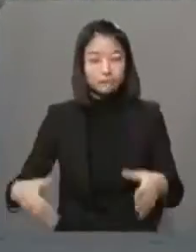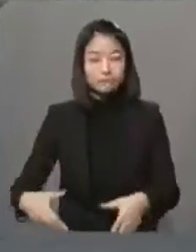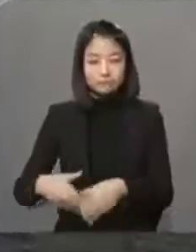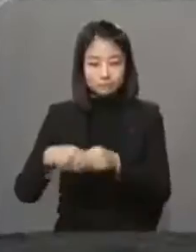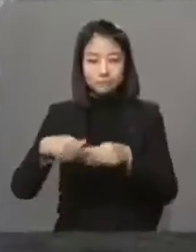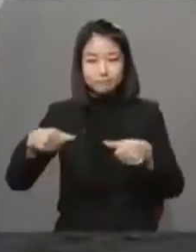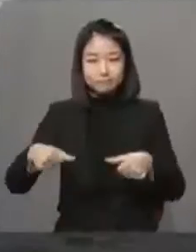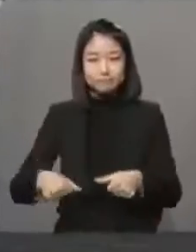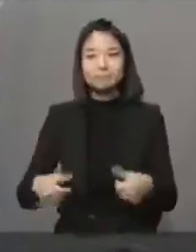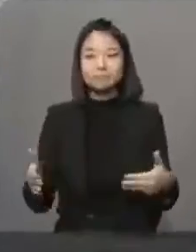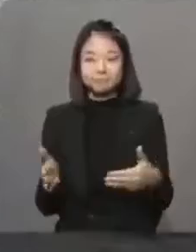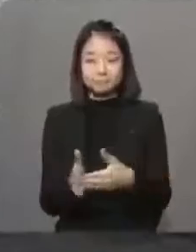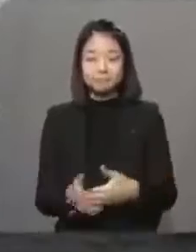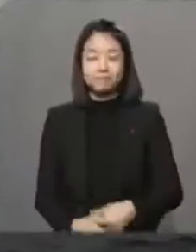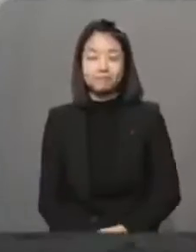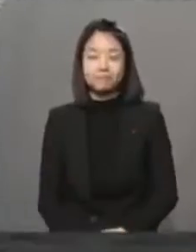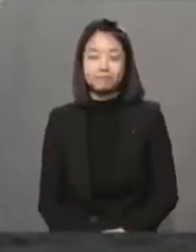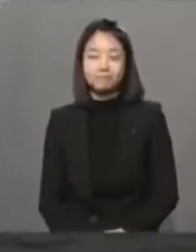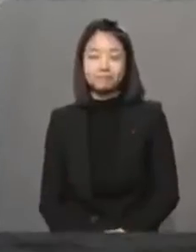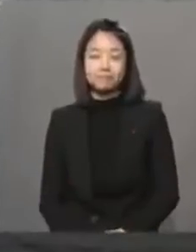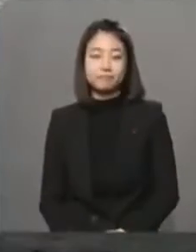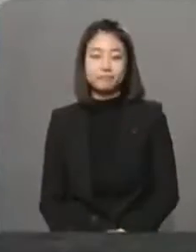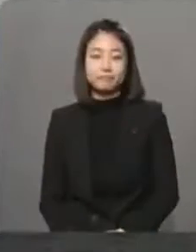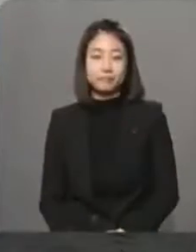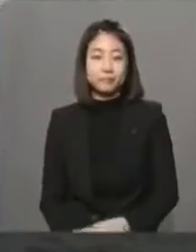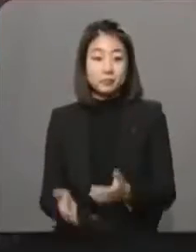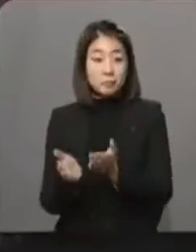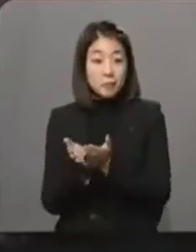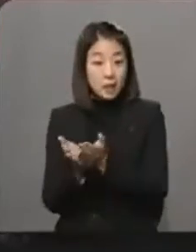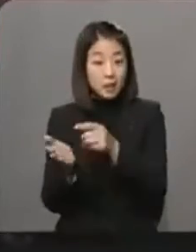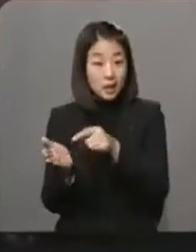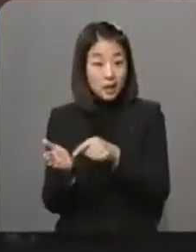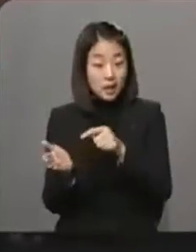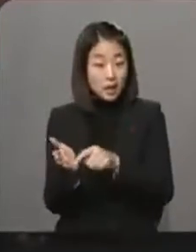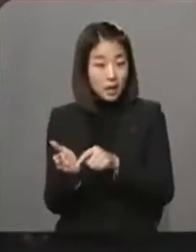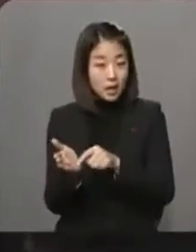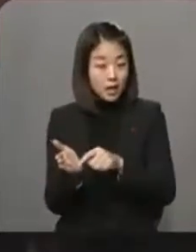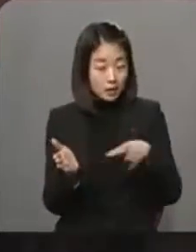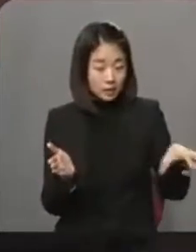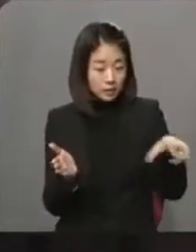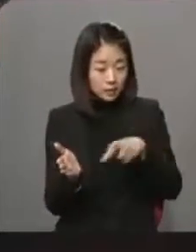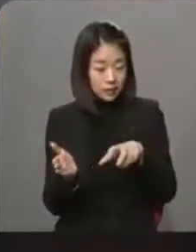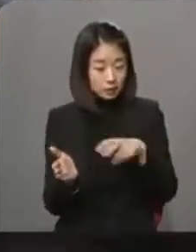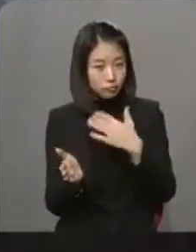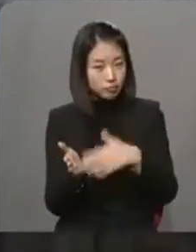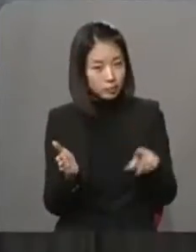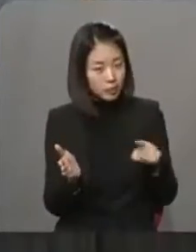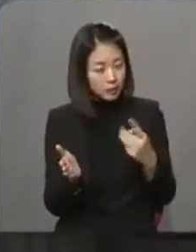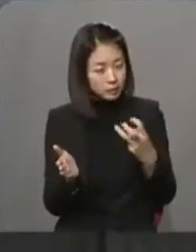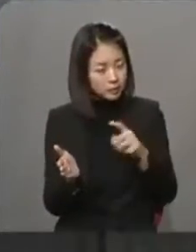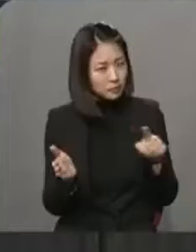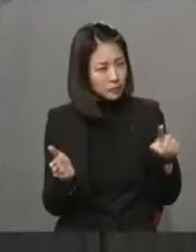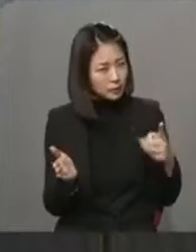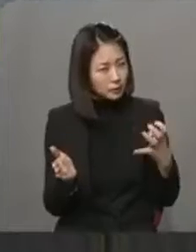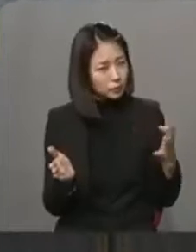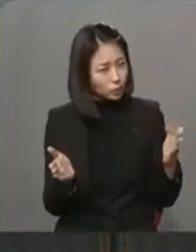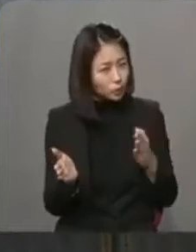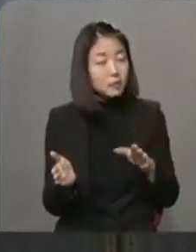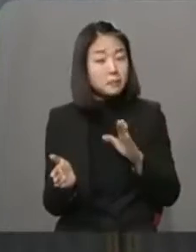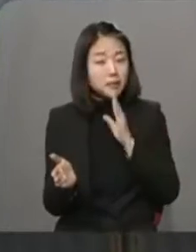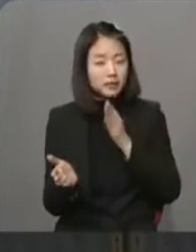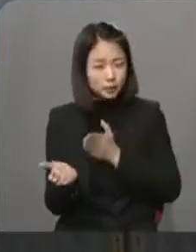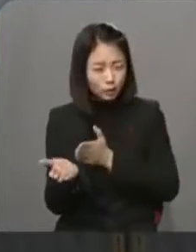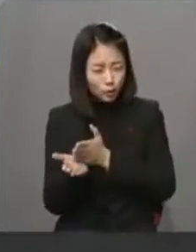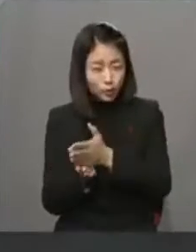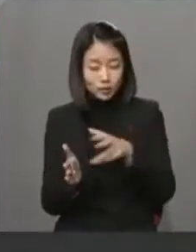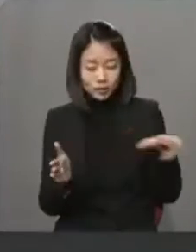체결했습니다 카페리 는 만 번의 힐을 숨을 컨테이너 어 양이 1 139 140 개 정도밖에 안되요 왜 만약